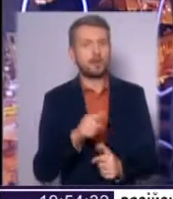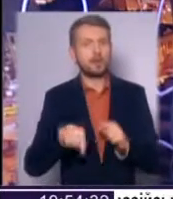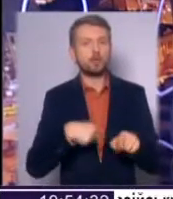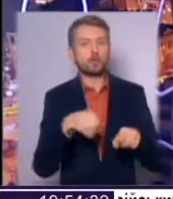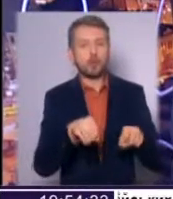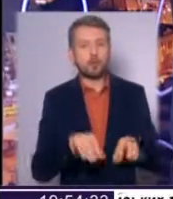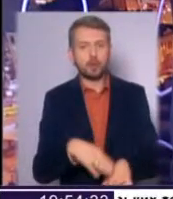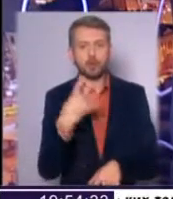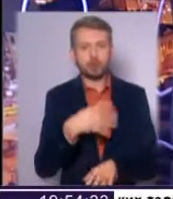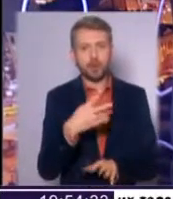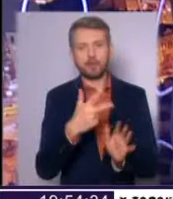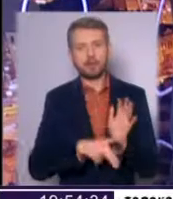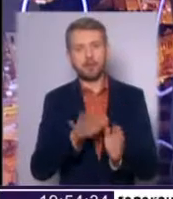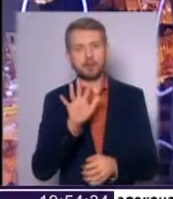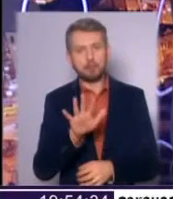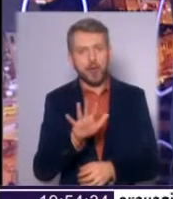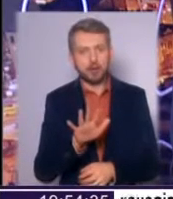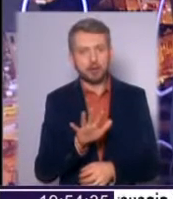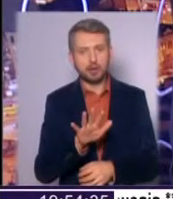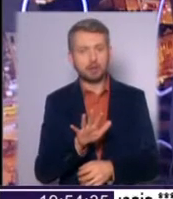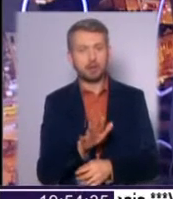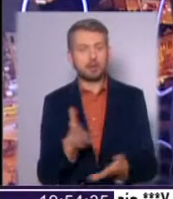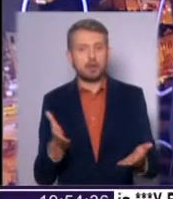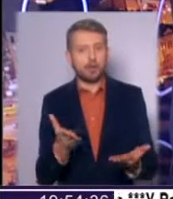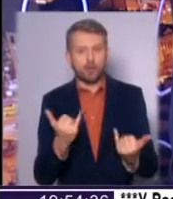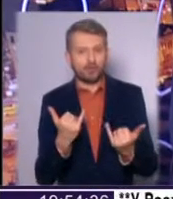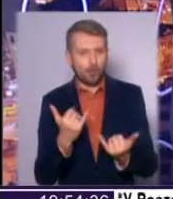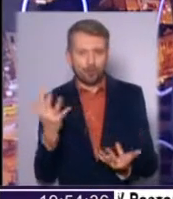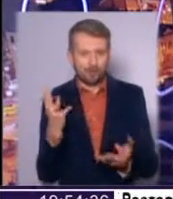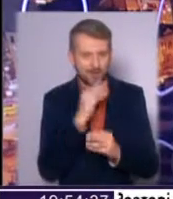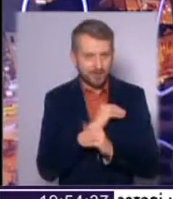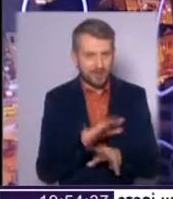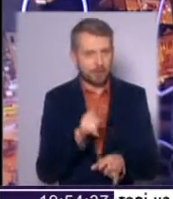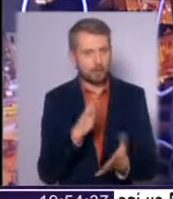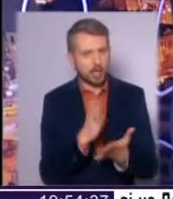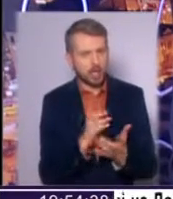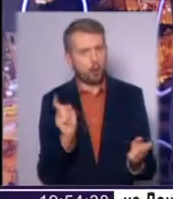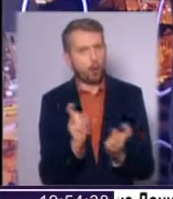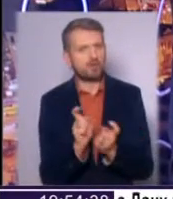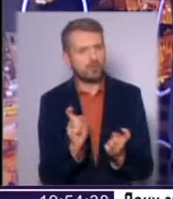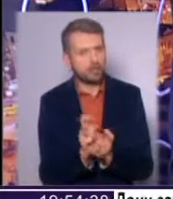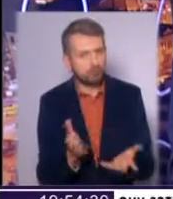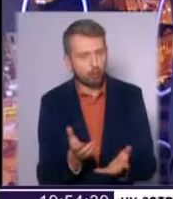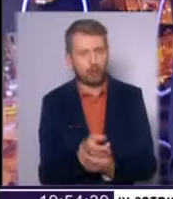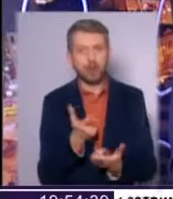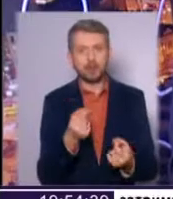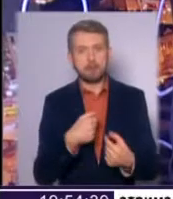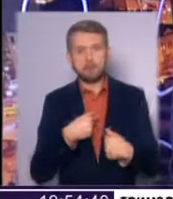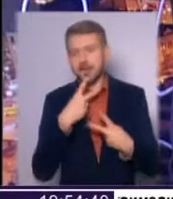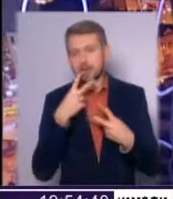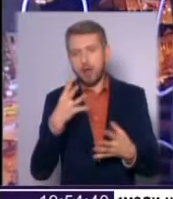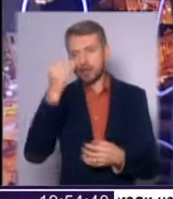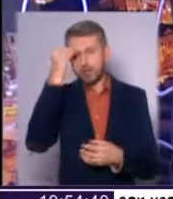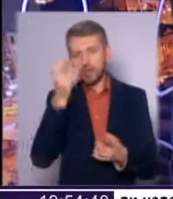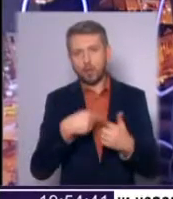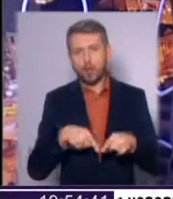постанова 4085, до якої, на жаль, сьогодні черга не дійшла, вона є конфліктною, де ми не бачимо позиції